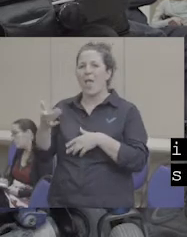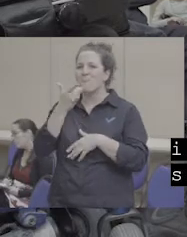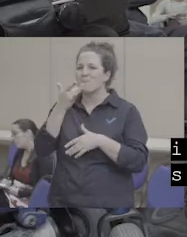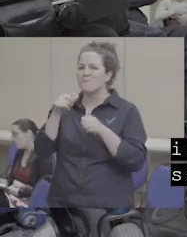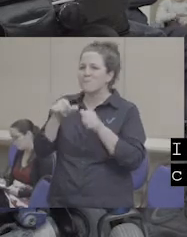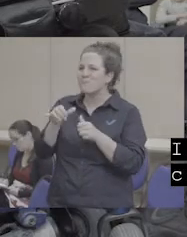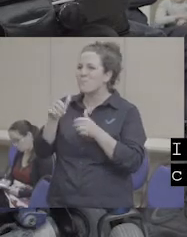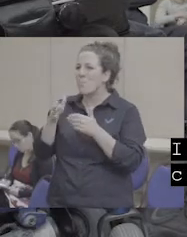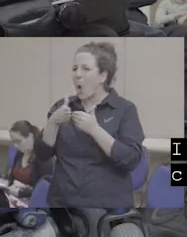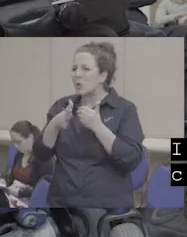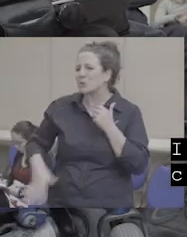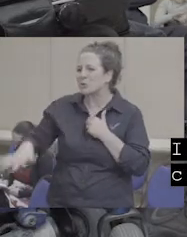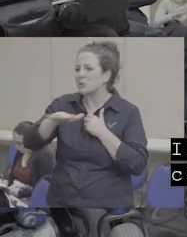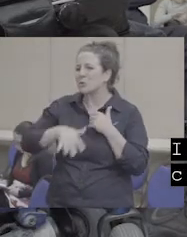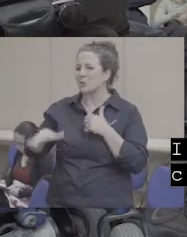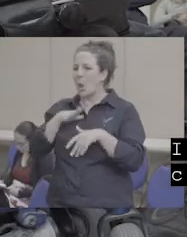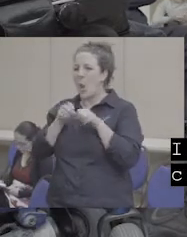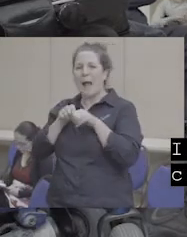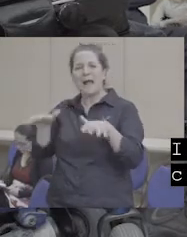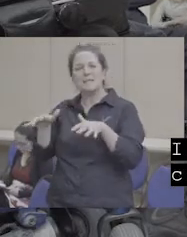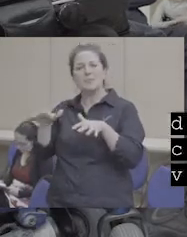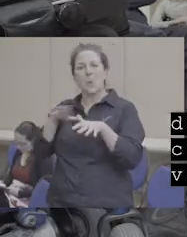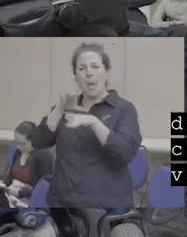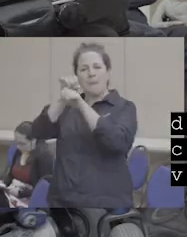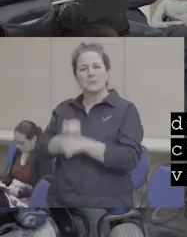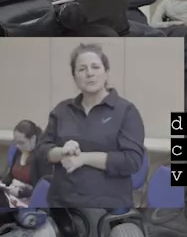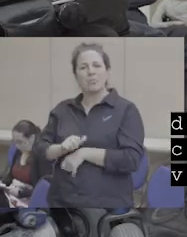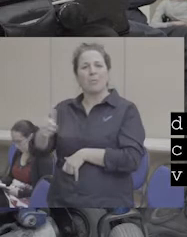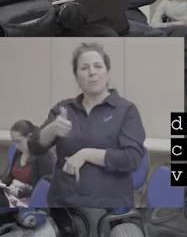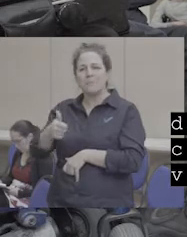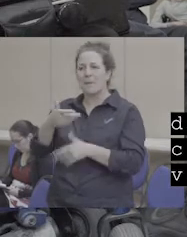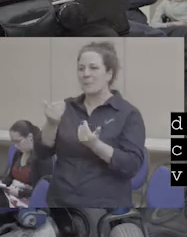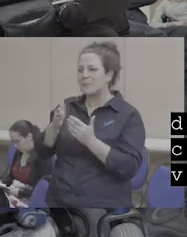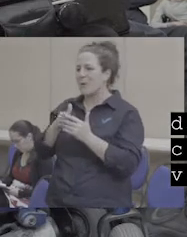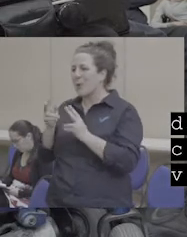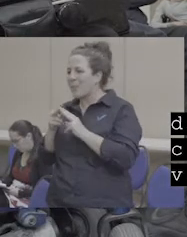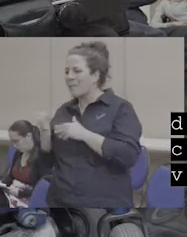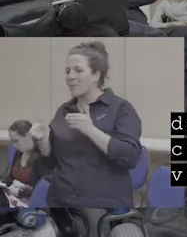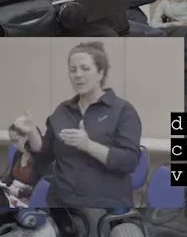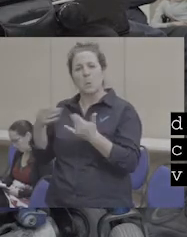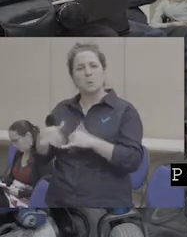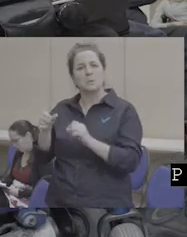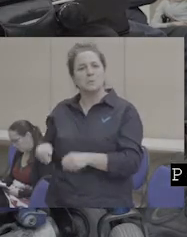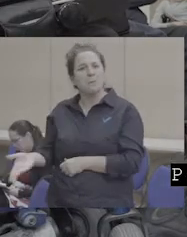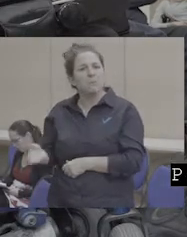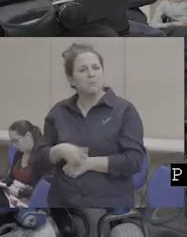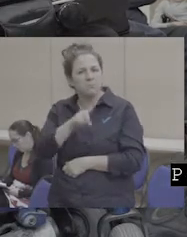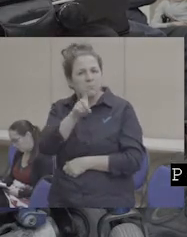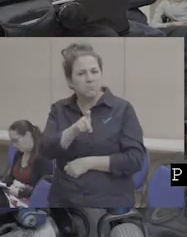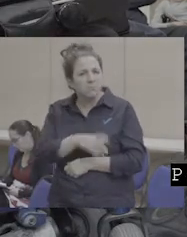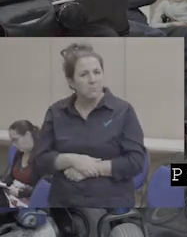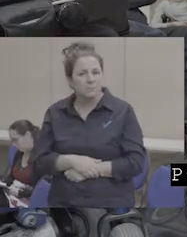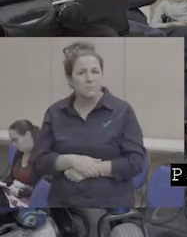services de proximité, ils ont tout un réseau de contacts, ils ont des habitudes de déplacement. Puis est-ce que c'est possible de continuer à vivre? Puis pour les